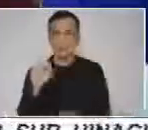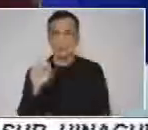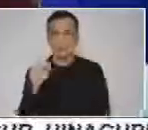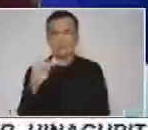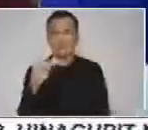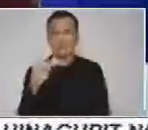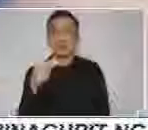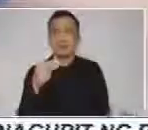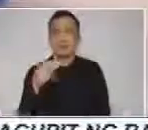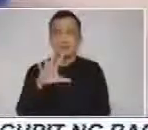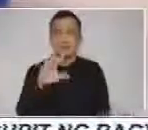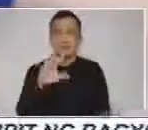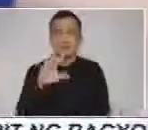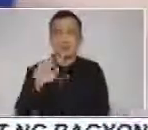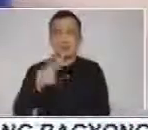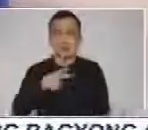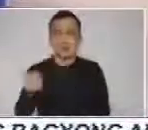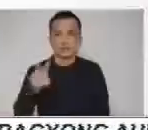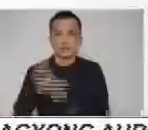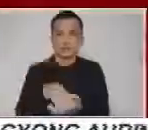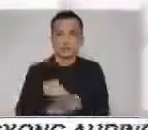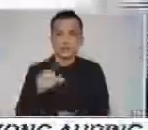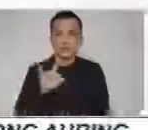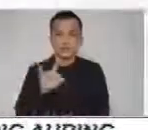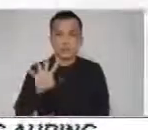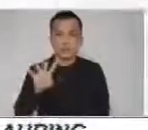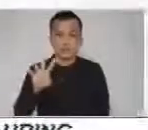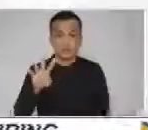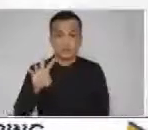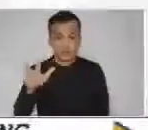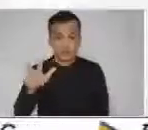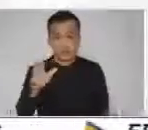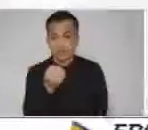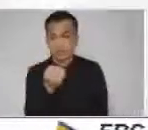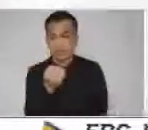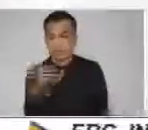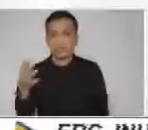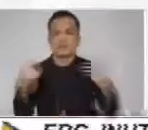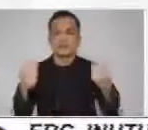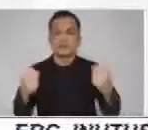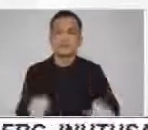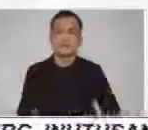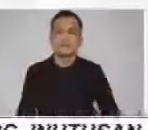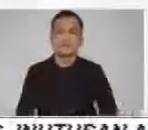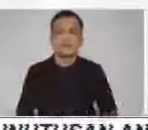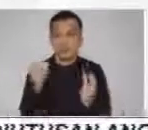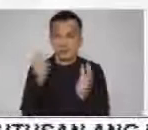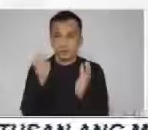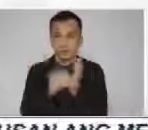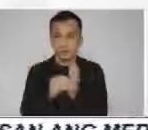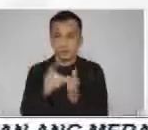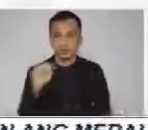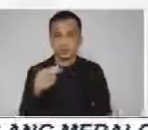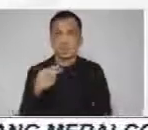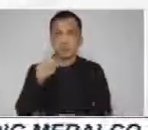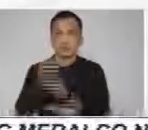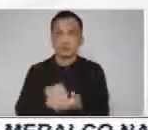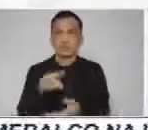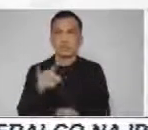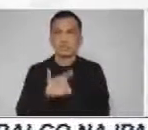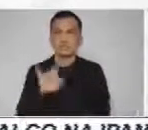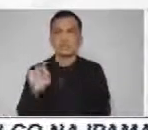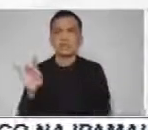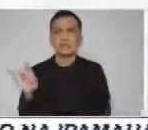Nurses United o FNU. Lumabas sa survey na 494 mula po sa 646 na mga respondents ang